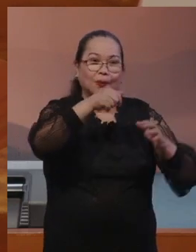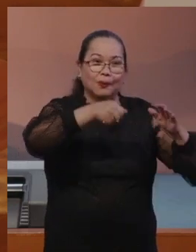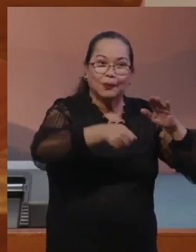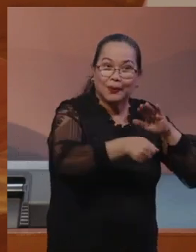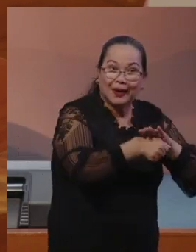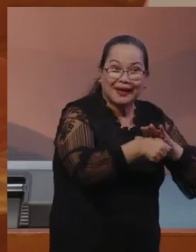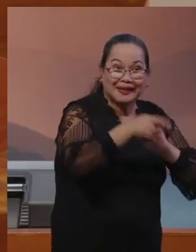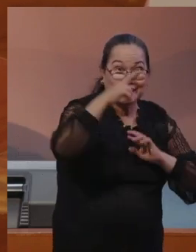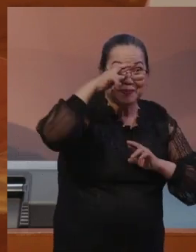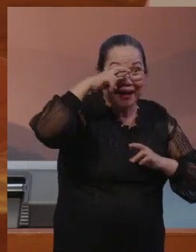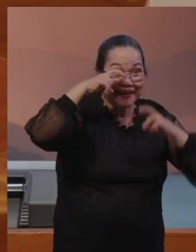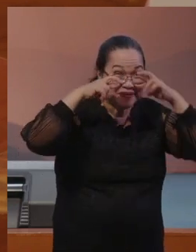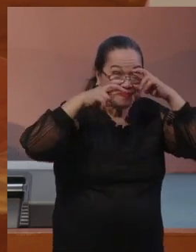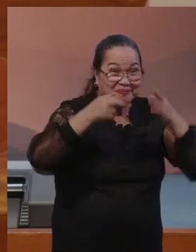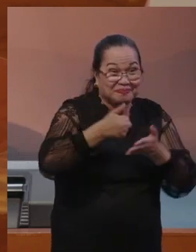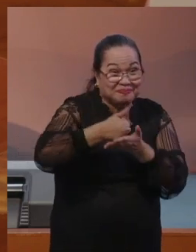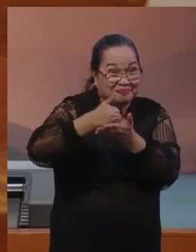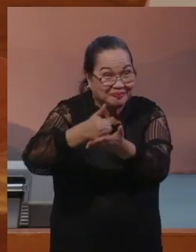Jericho.